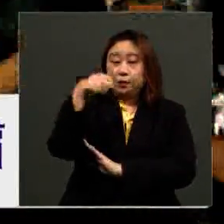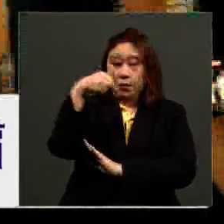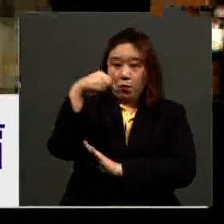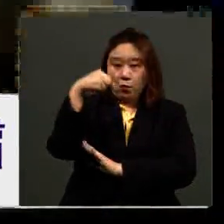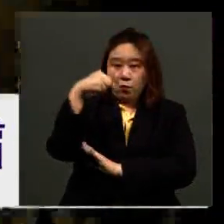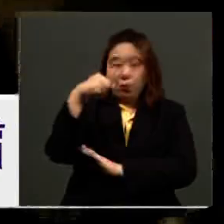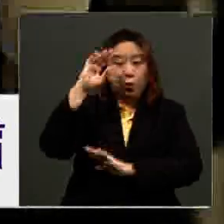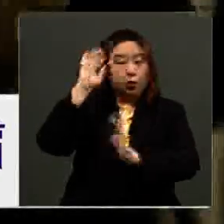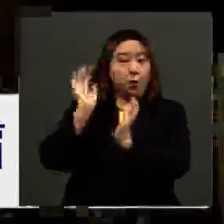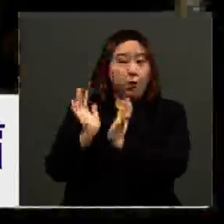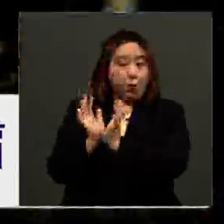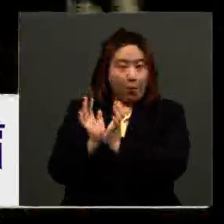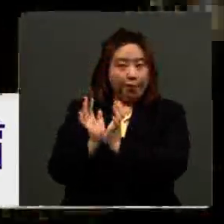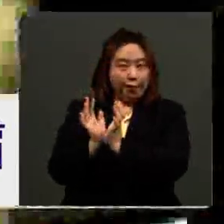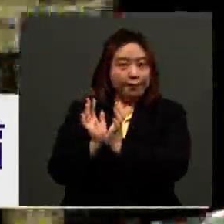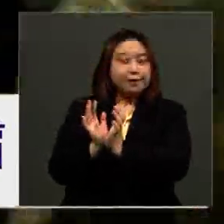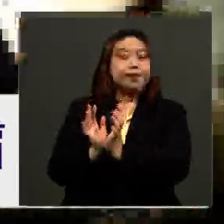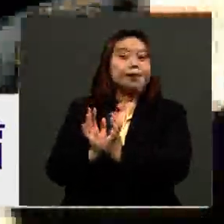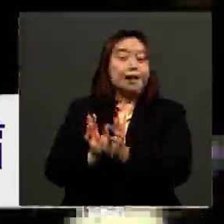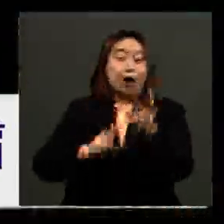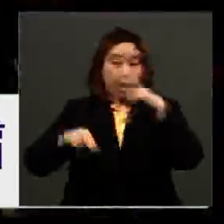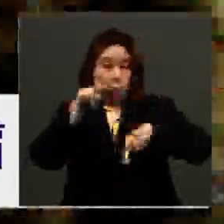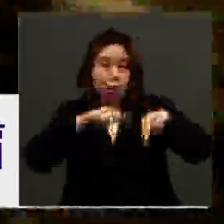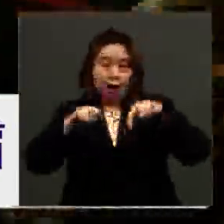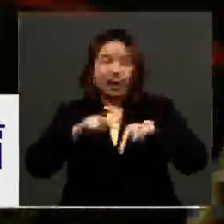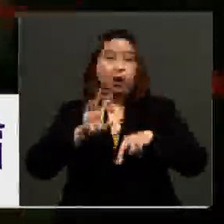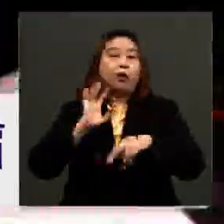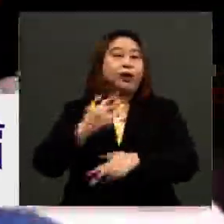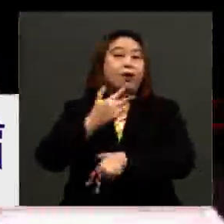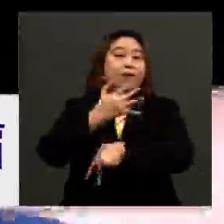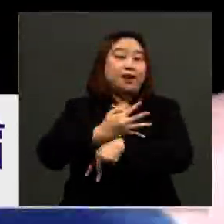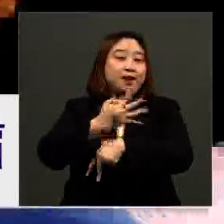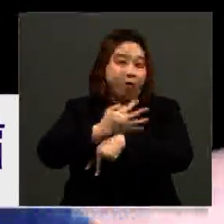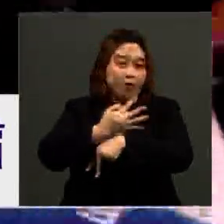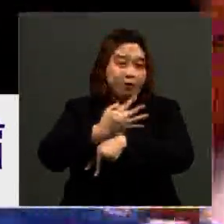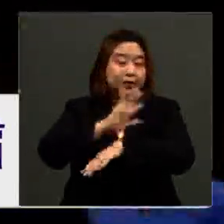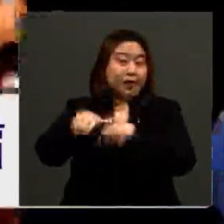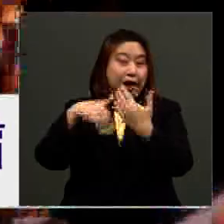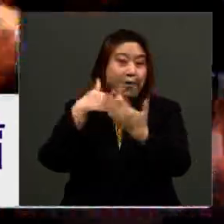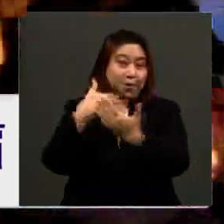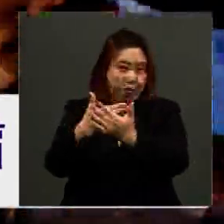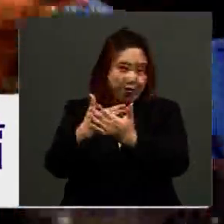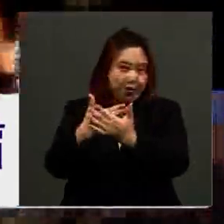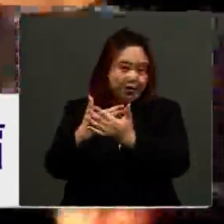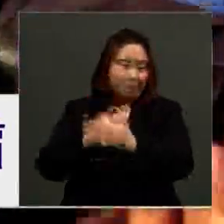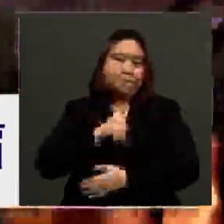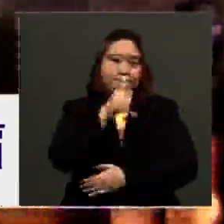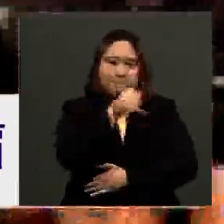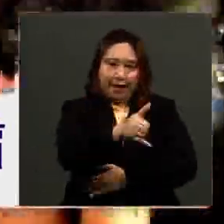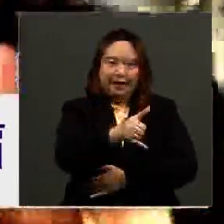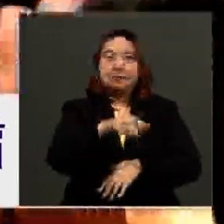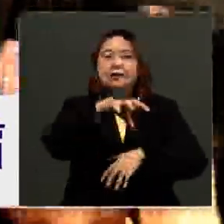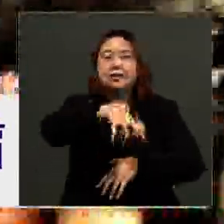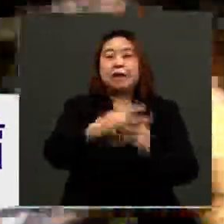พนักงานสอบสวนการดำเนินคดีอาญากับบริษัท Theไอคอนกรุ๊ปจำกัดกับพวกจะเดินทางไปยังเรือนจำพิเศษ